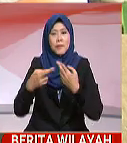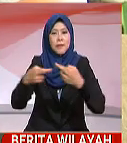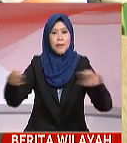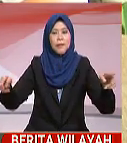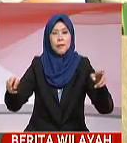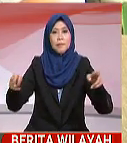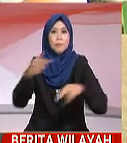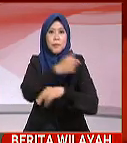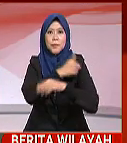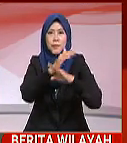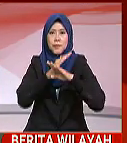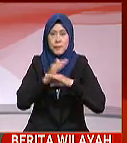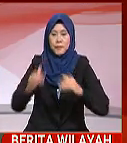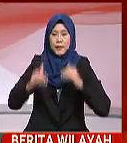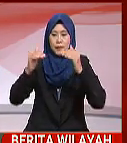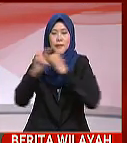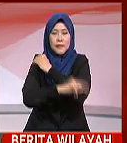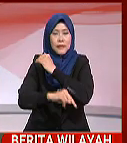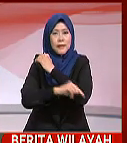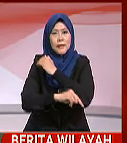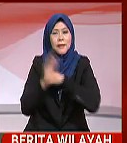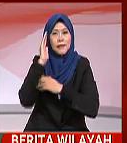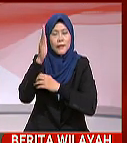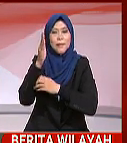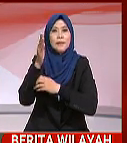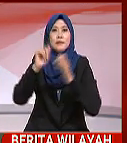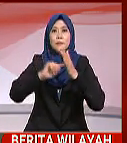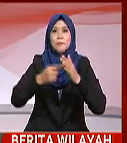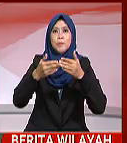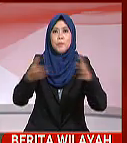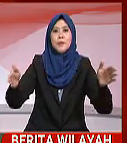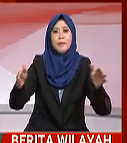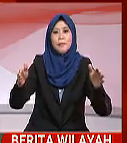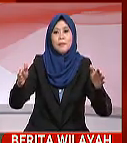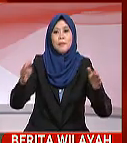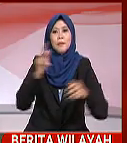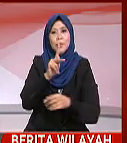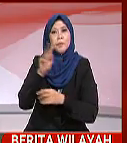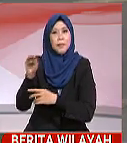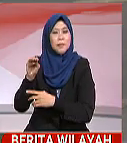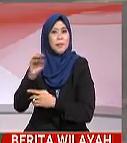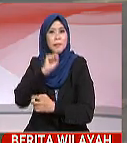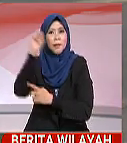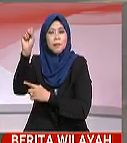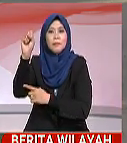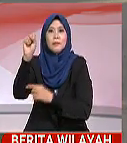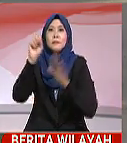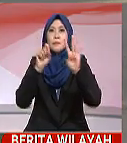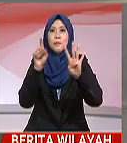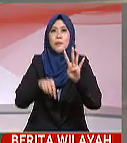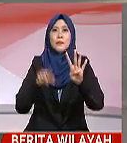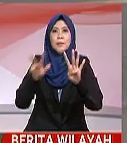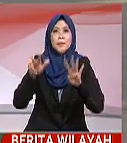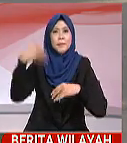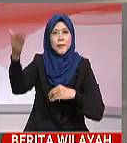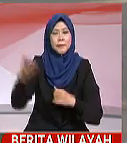vaksinasi COVID-19 peringkat negeri akan disempurnakan Ketua Menteri Sabah, Datuk Seri Panglima Haji Jin Nor, 4 Mac depan. Ini merupakan